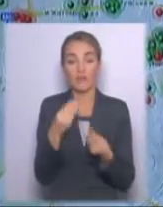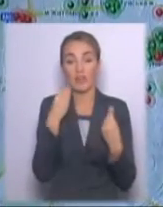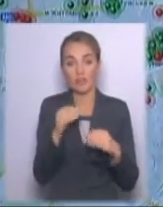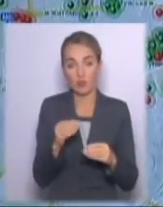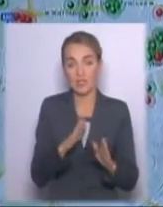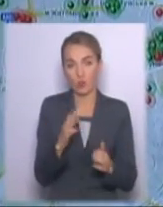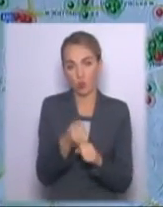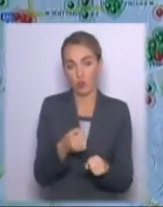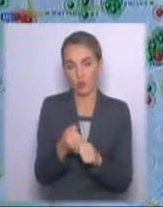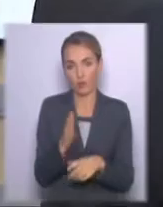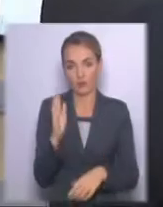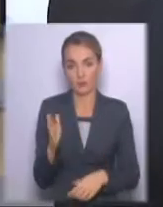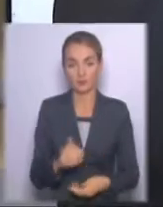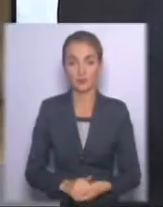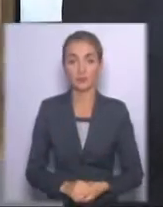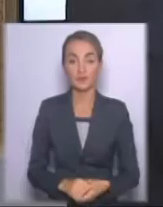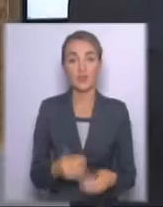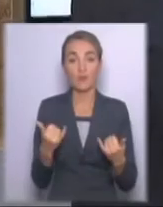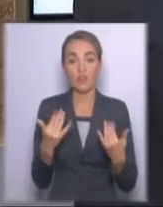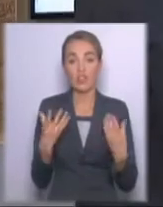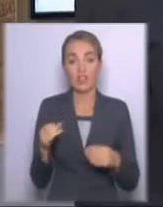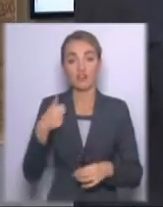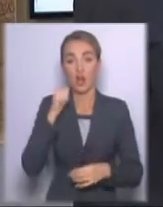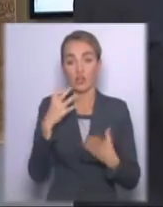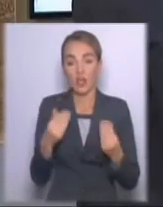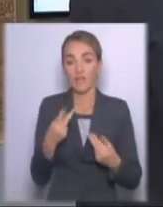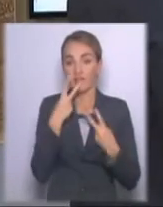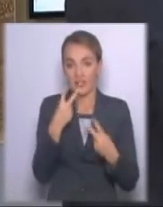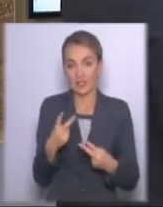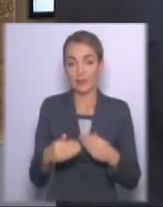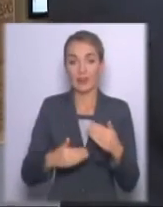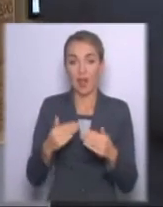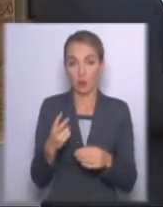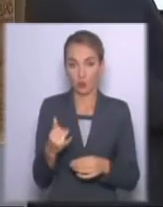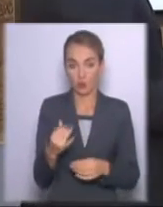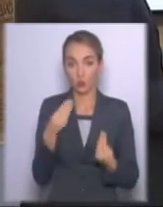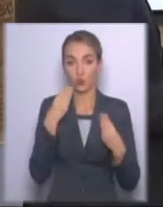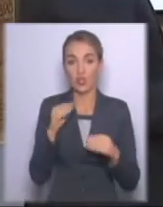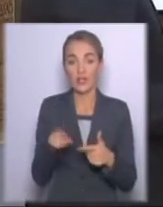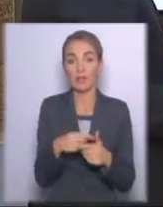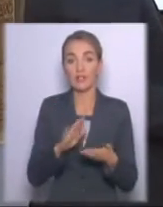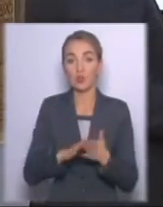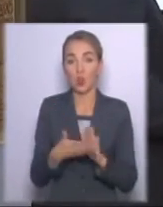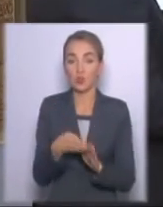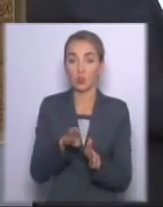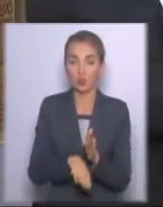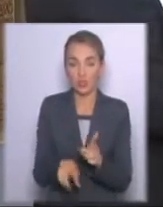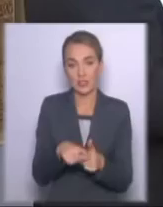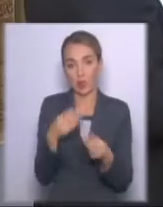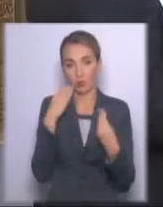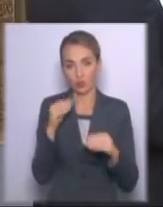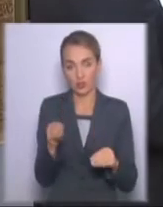будуть доопрацьовувати. На сьогоднішній день і вчорашній день ми бачимо динаміку улучшення. Либо ситуація ухудшилась, либо